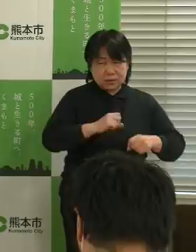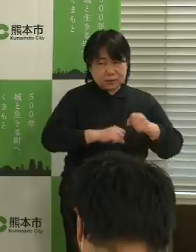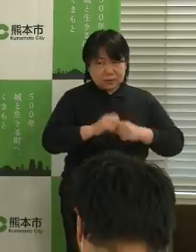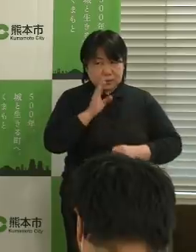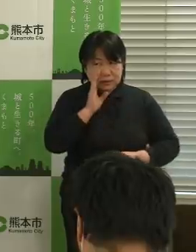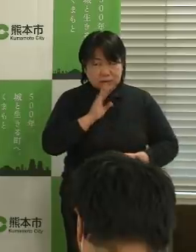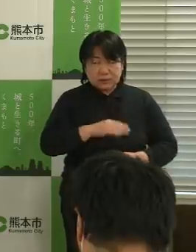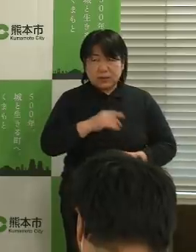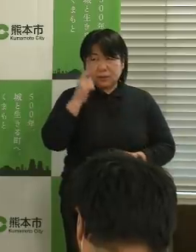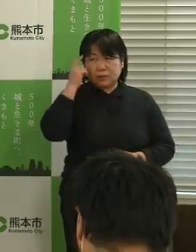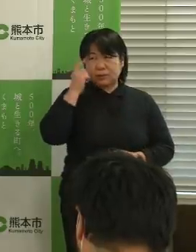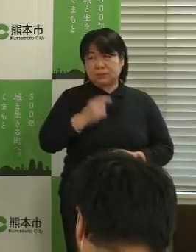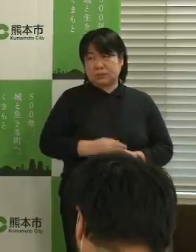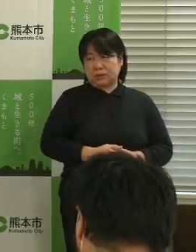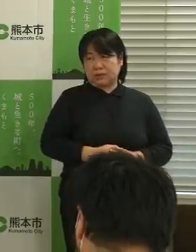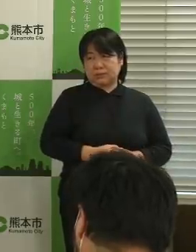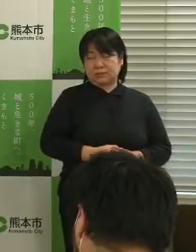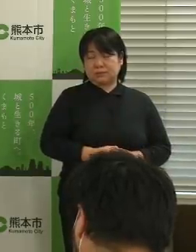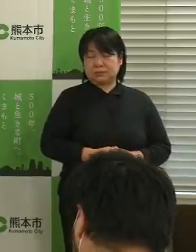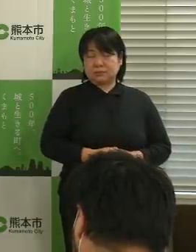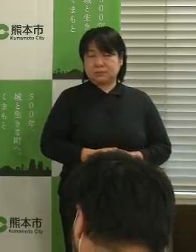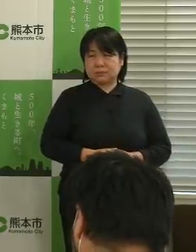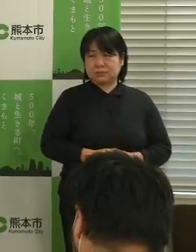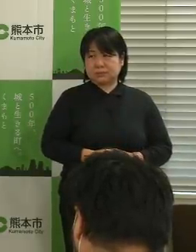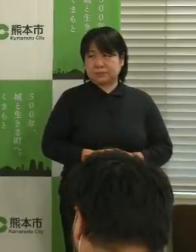すいだろうと、まあ、こういうふうに考えているところです。